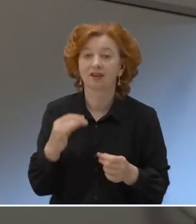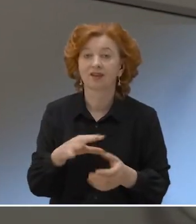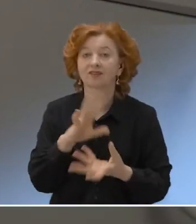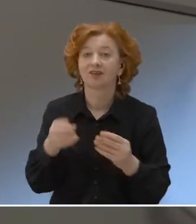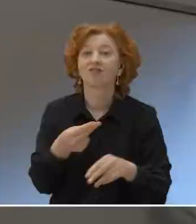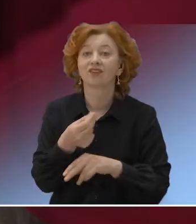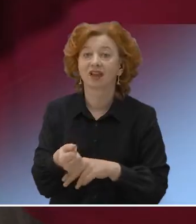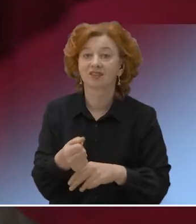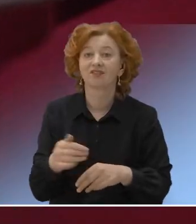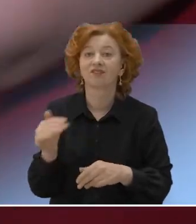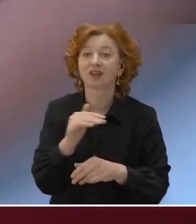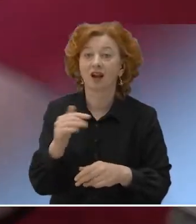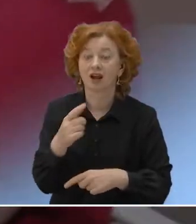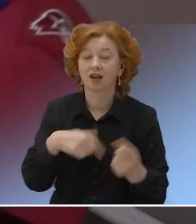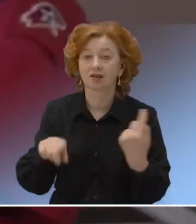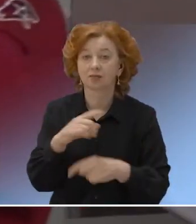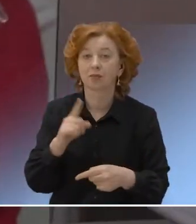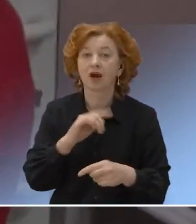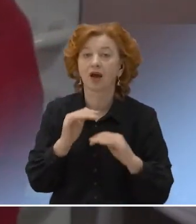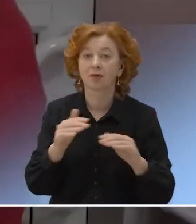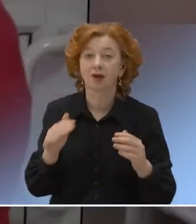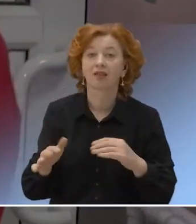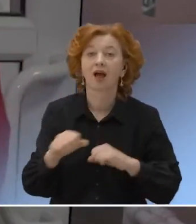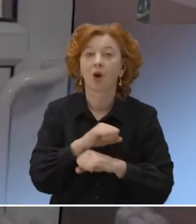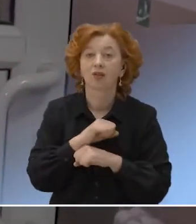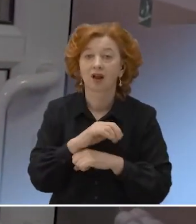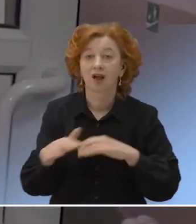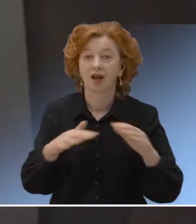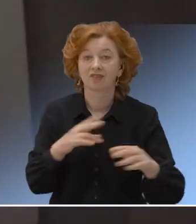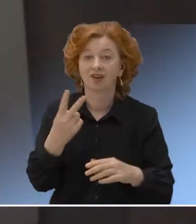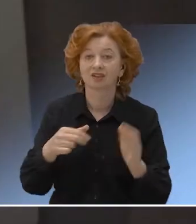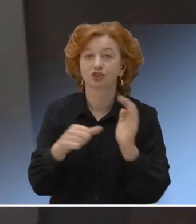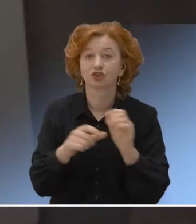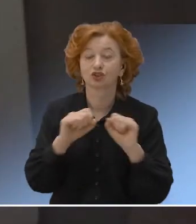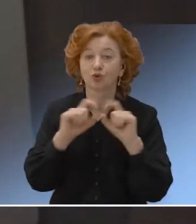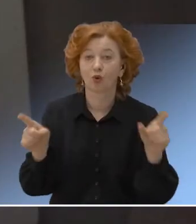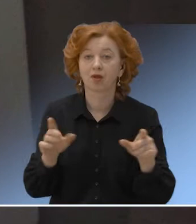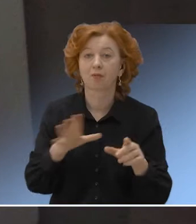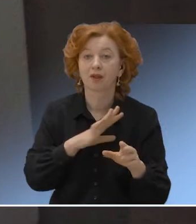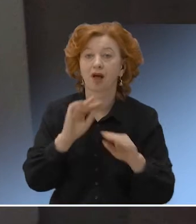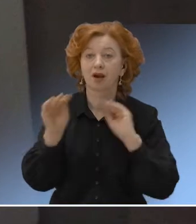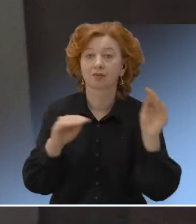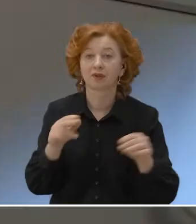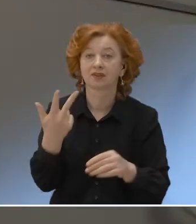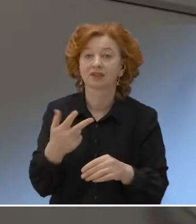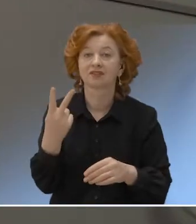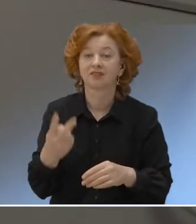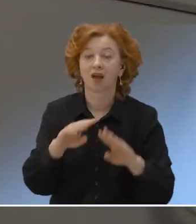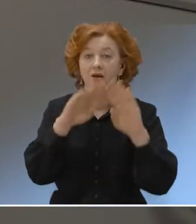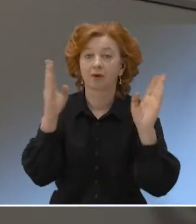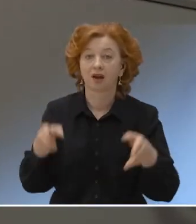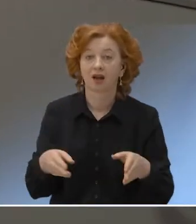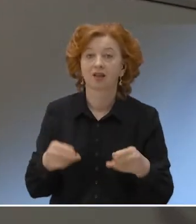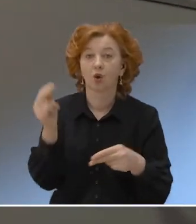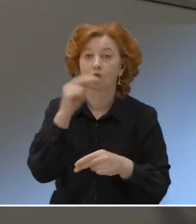этом финансирование у проекта федеральное. Пока ребята отдыхали на каникулах, в 26 школах города и района было размещено 32